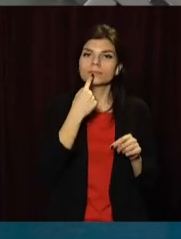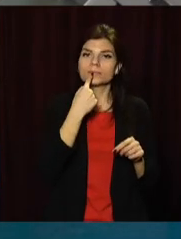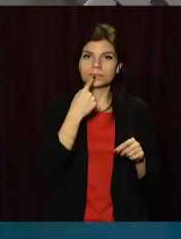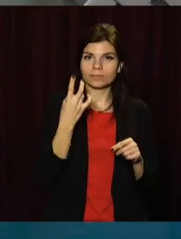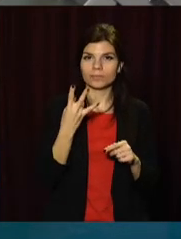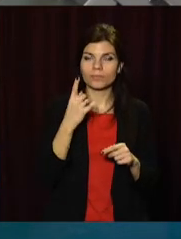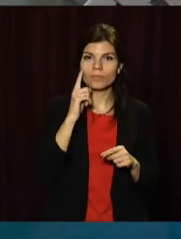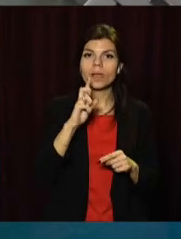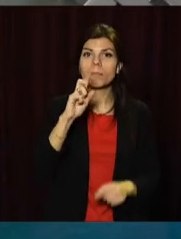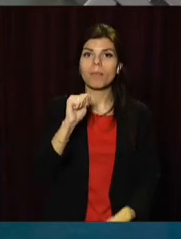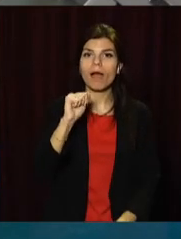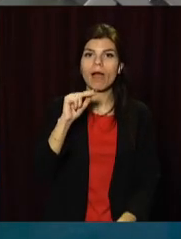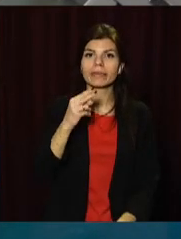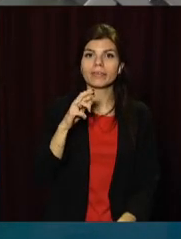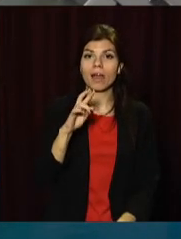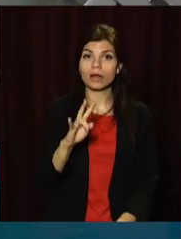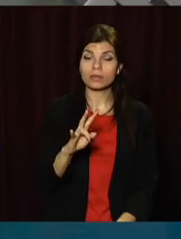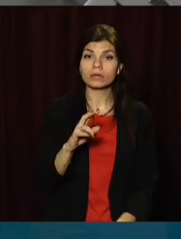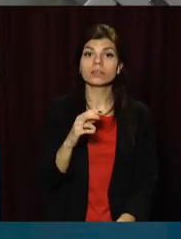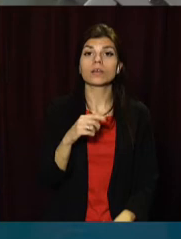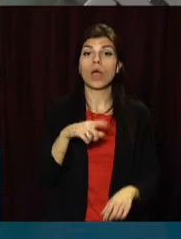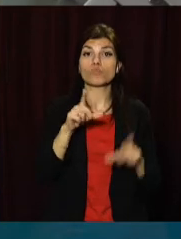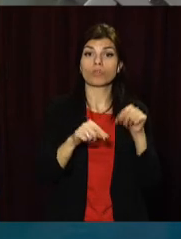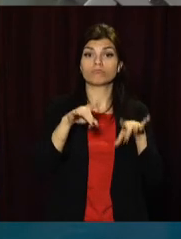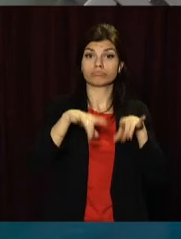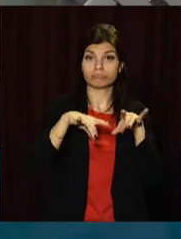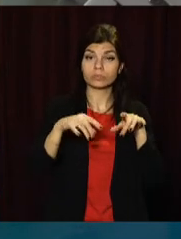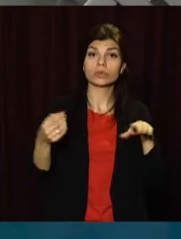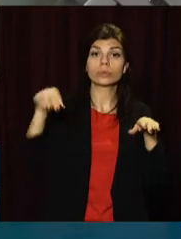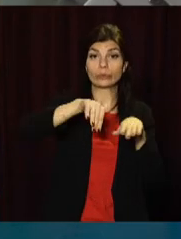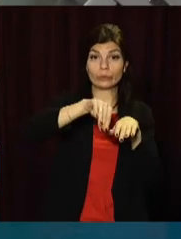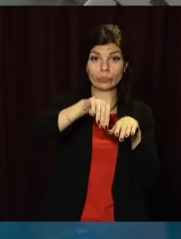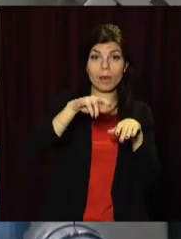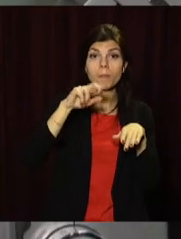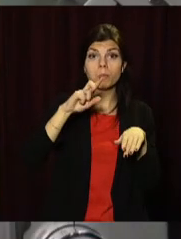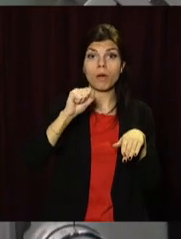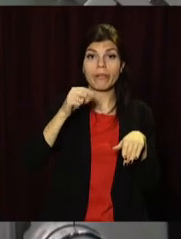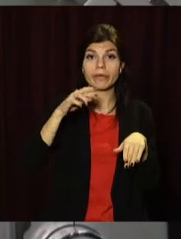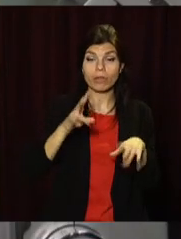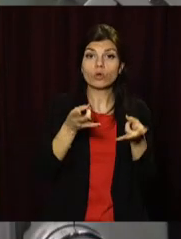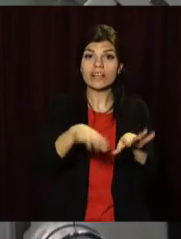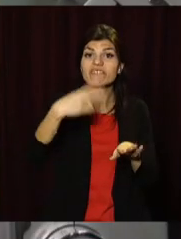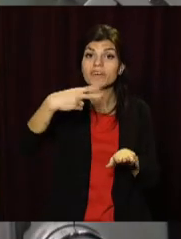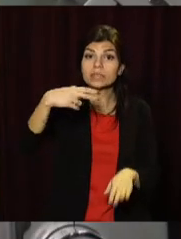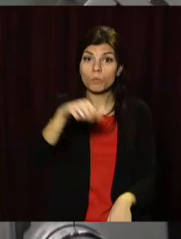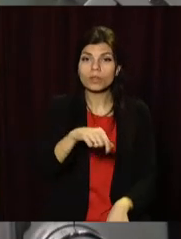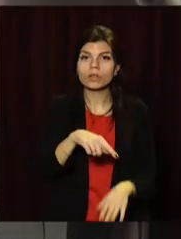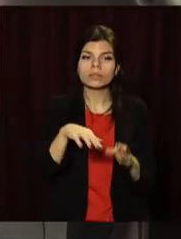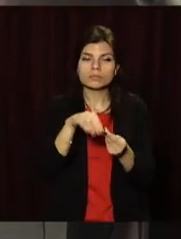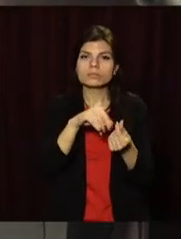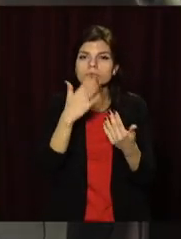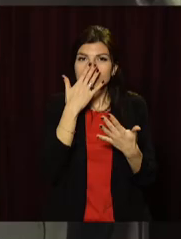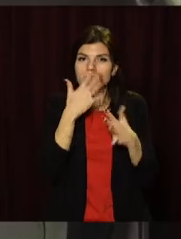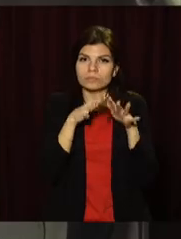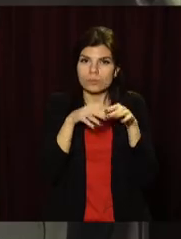молоко мы будем бадьяном. Мы доведем молоко до кипения, засыпем туда бадьян и оставим на 20 минут ароматизироваться.